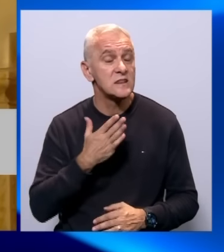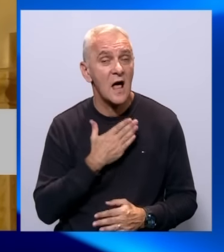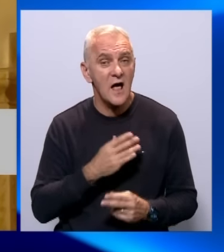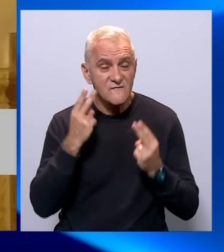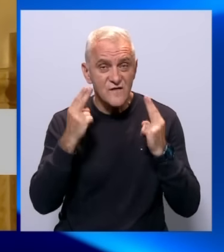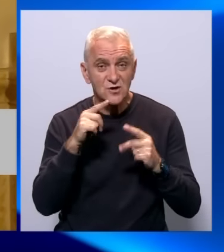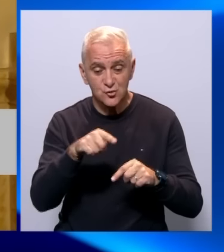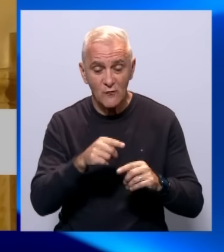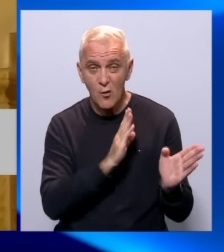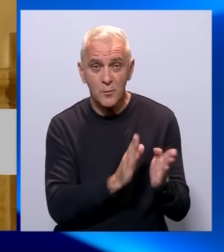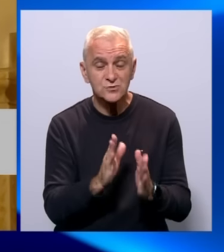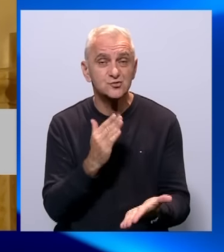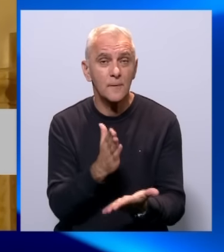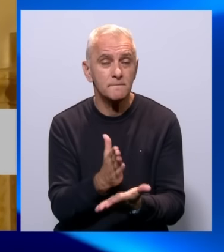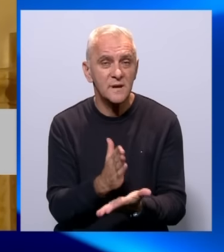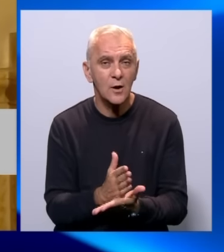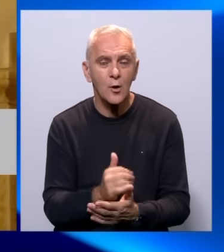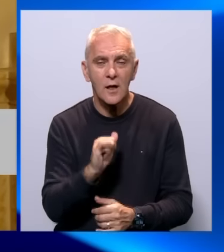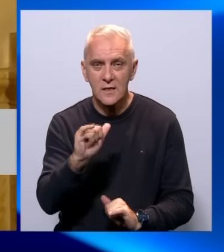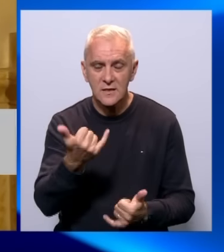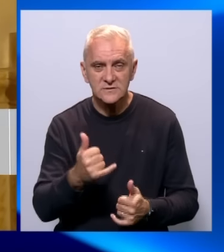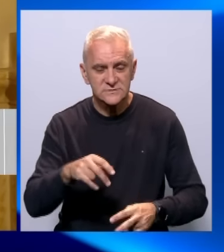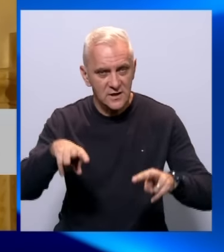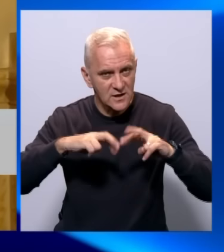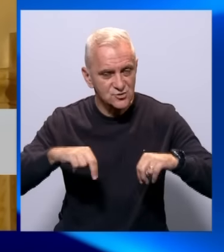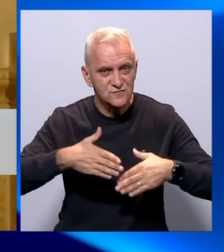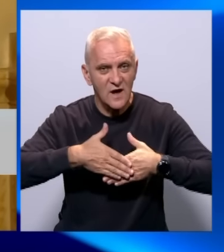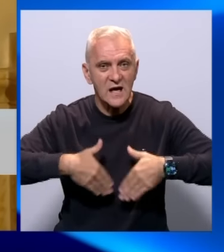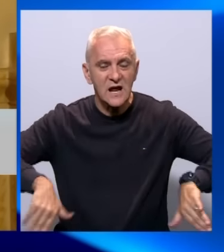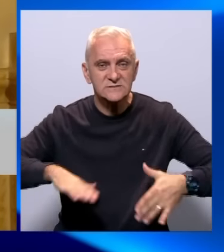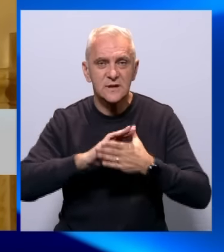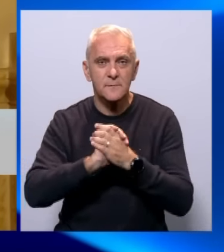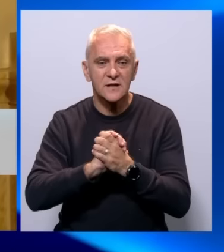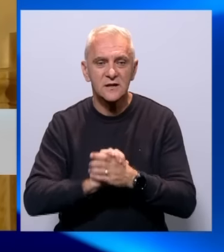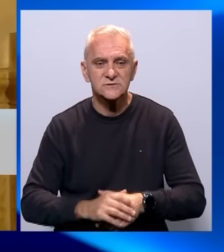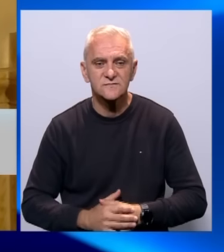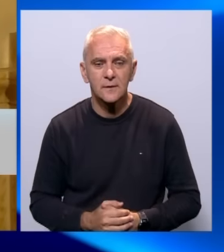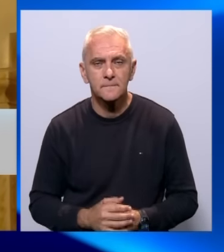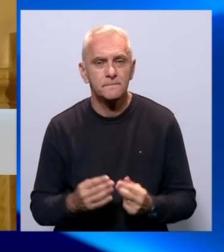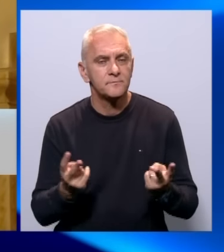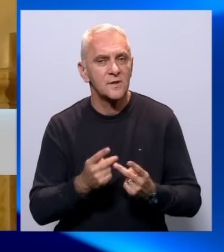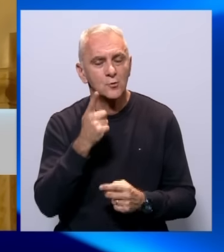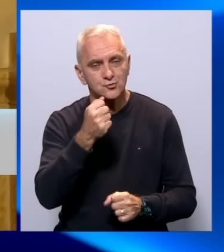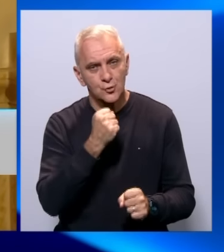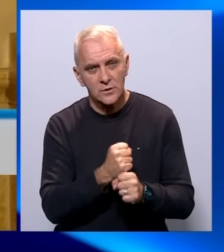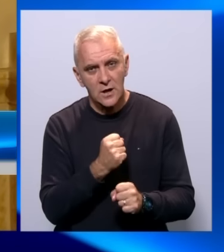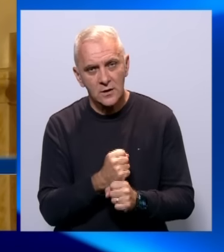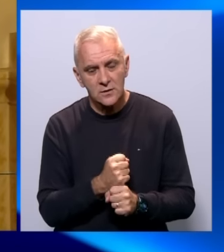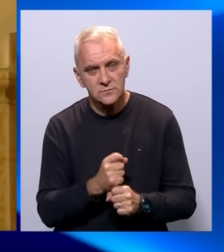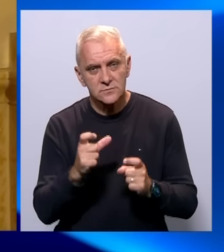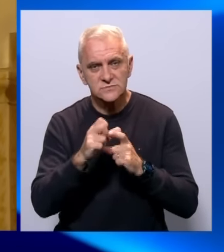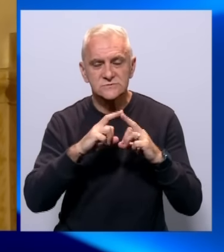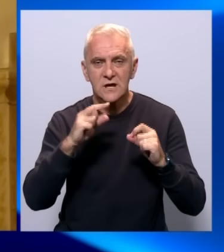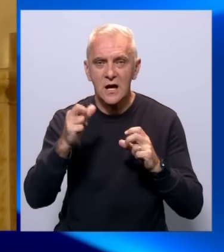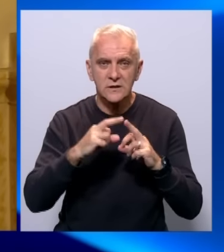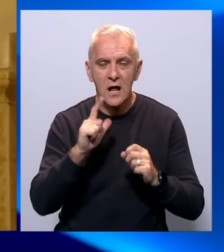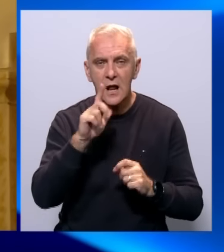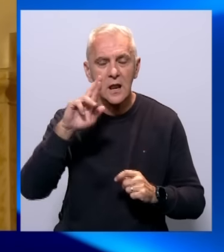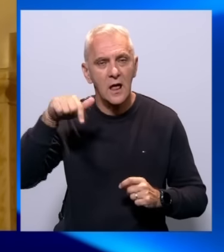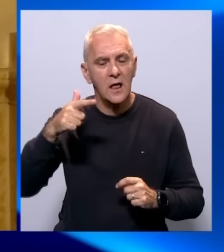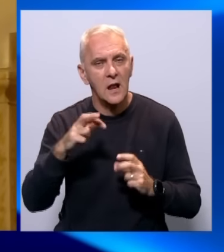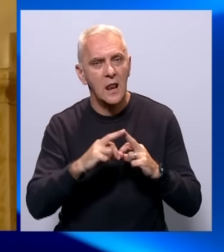bilo u ovom procesu jeste istraživati granice prijateljstva, kao što su to radile Sara i Lejla u